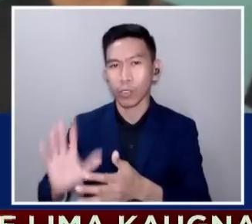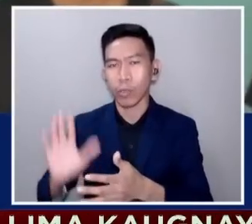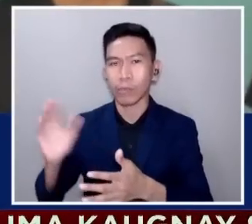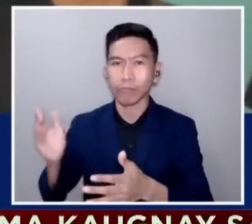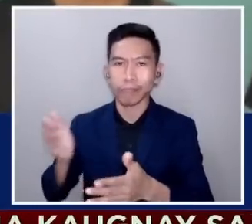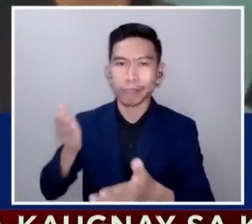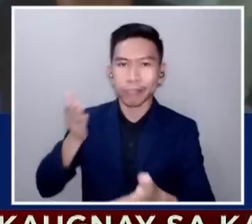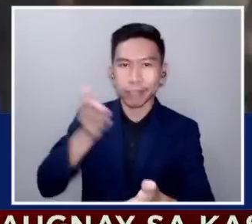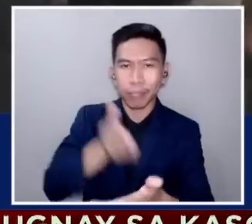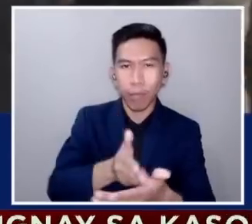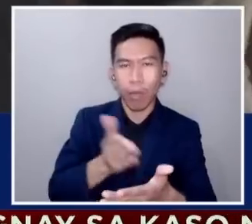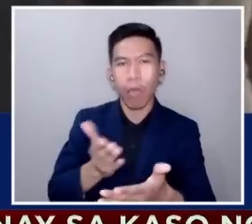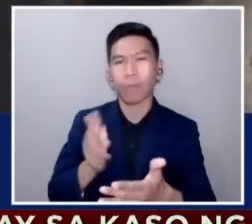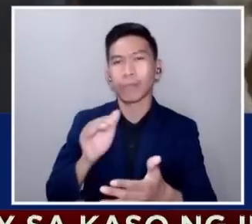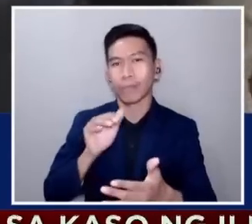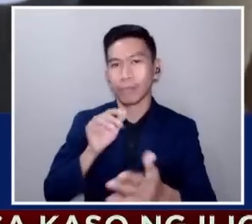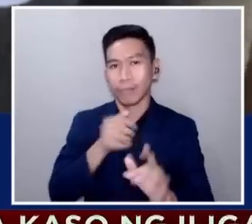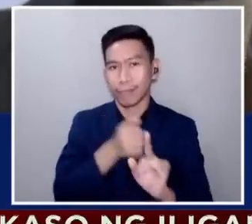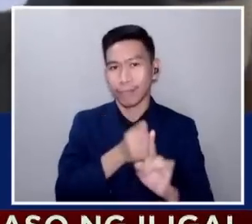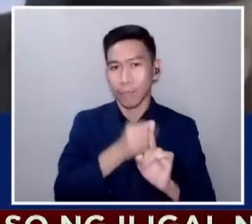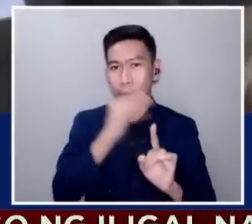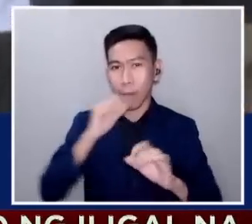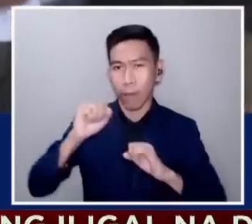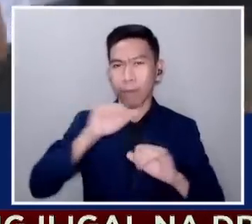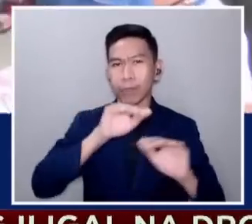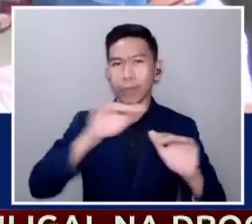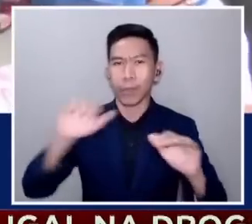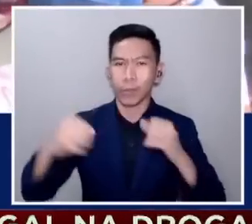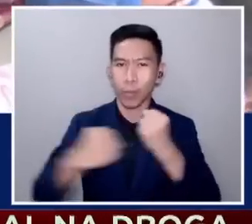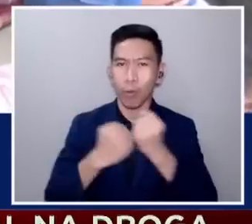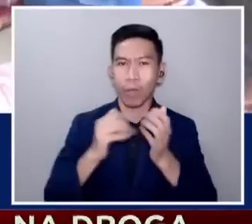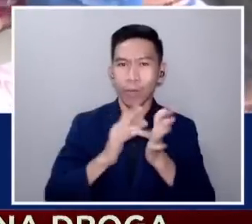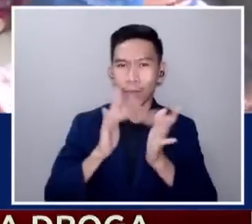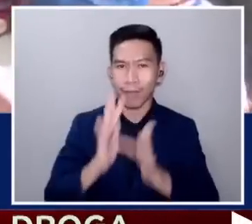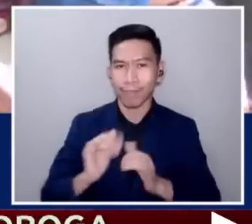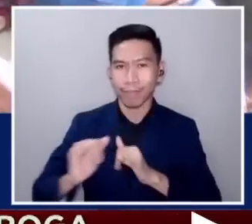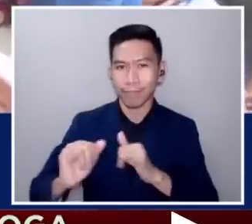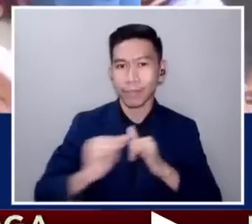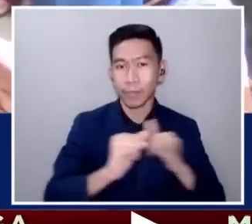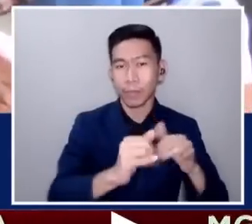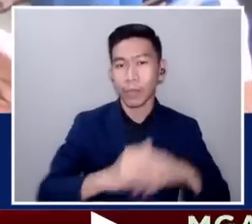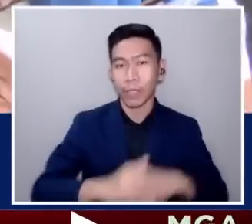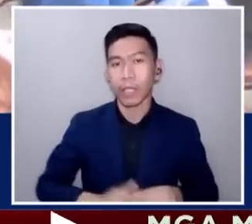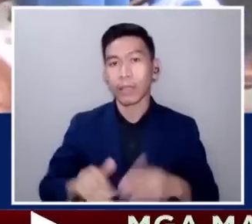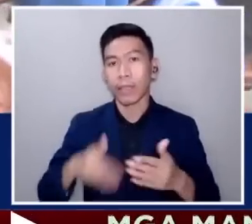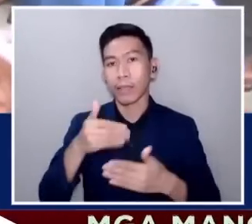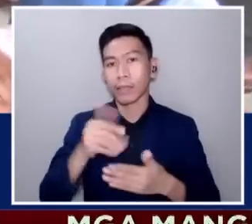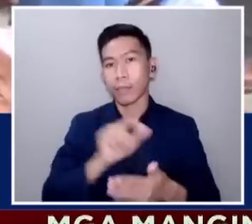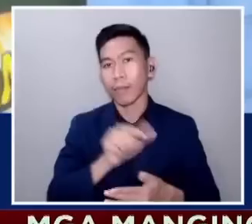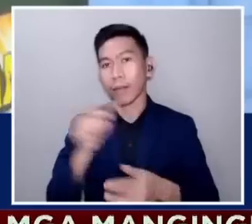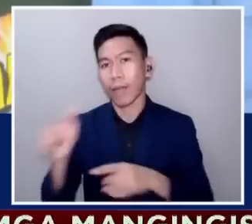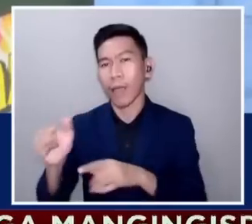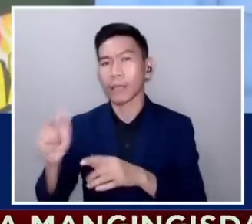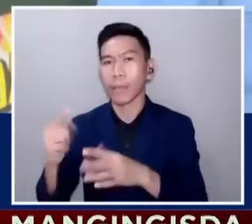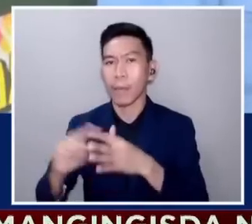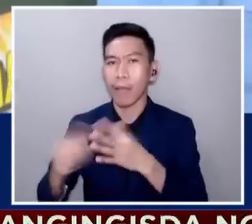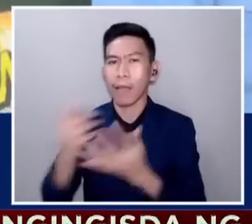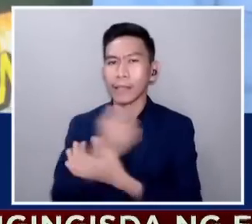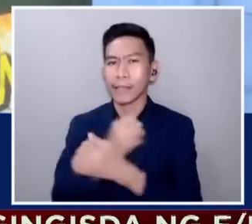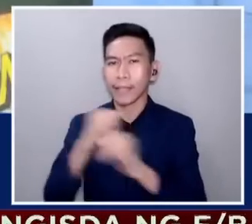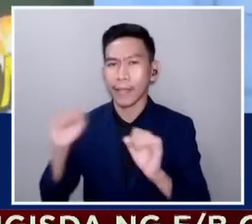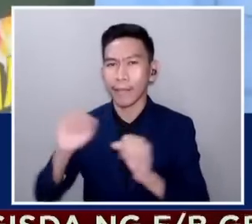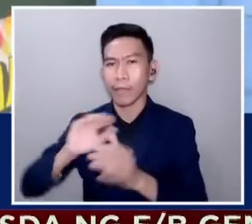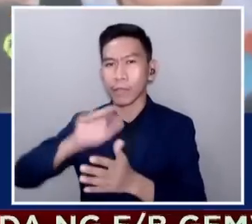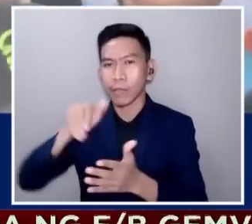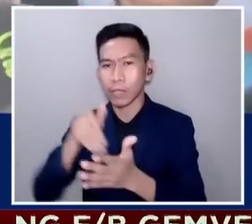kapwa Kristiyano. Sunod naman niyang binisita ang mga pamilya na nasa evacuation center sa bayan ng Abuyog na biktima ng